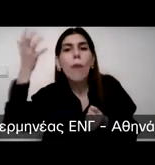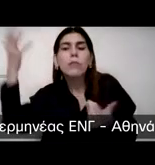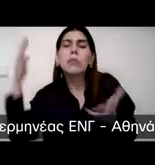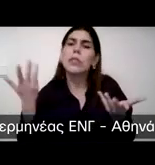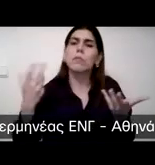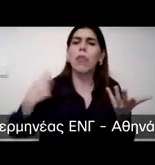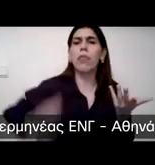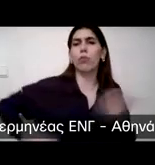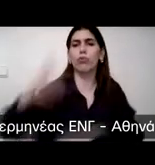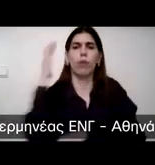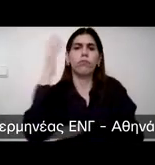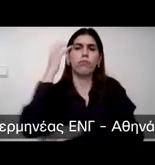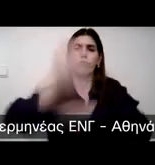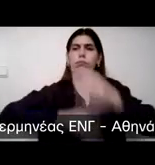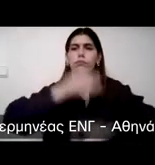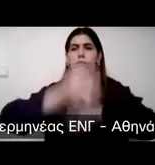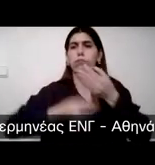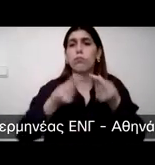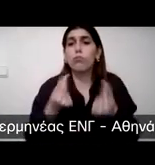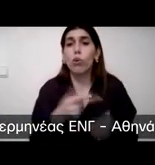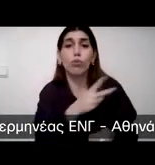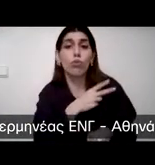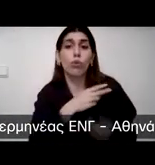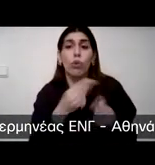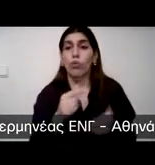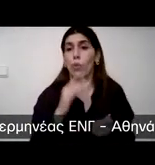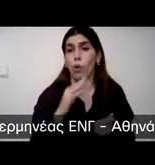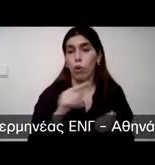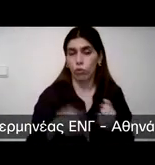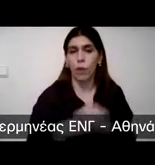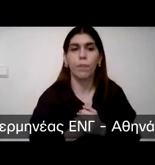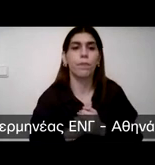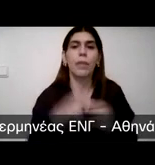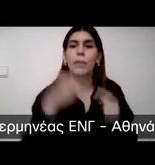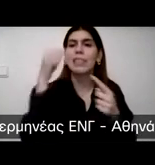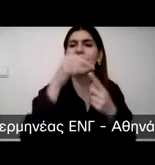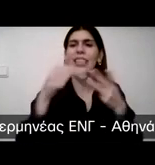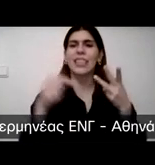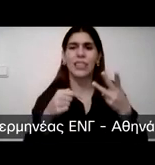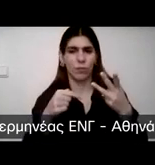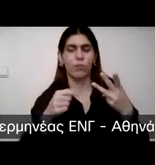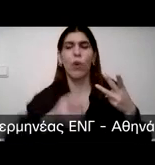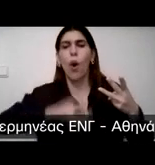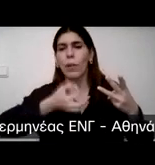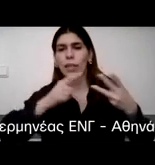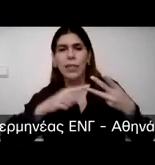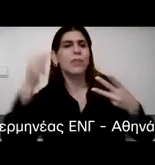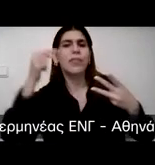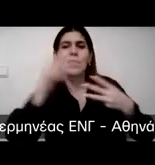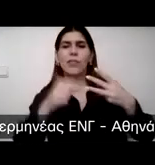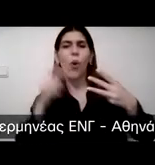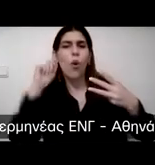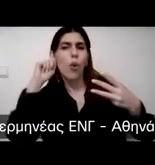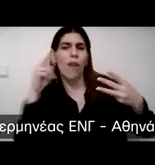δημόσιο χώρο. Τρεις οι ομιλήτριες, Μαρία Κασούκα, ομότιμη καθηγήτρια Πανεπιστημίου Αιγαίου, με θέμα η